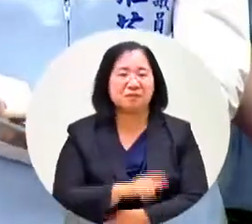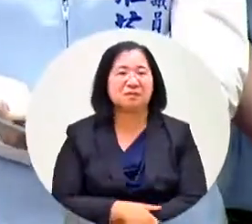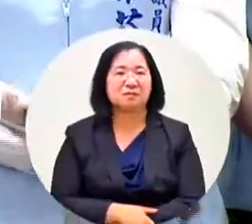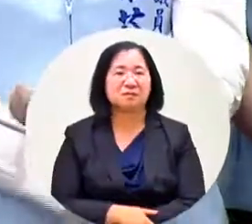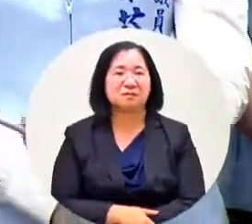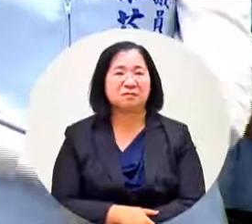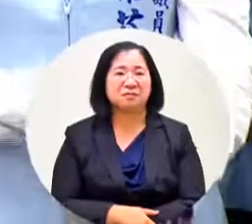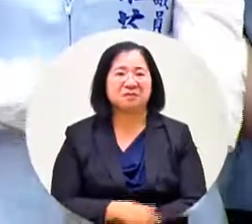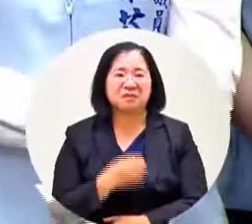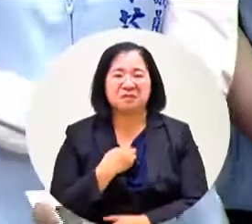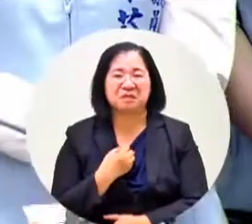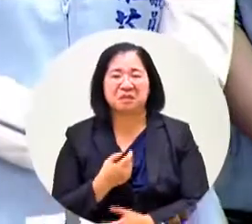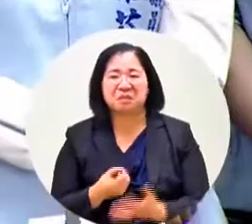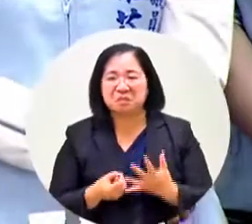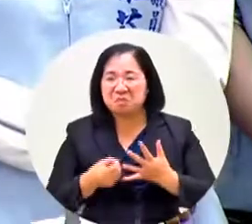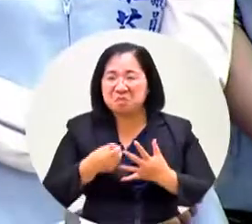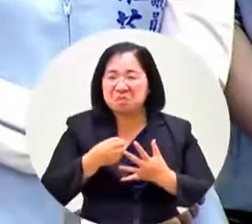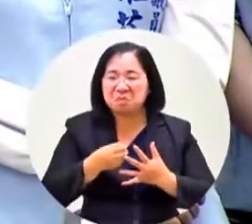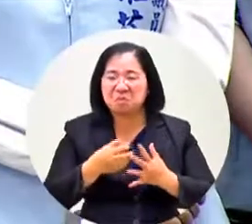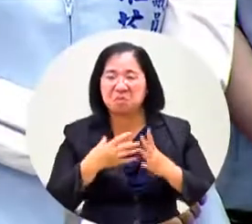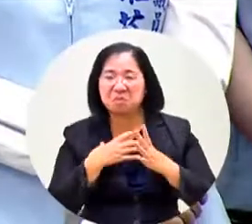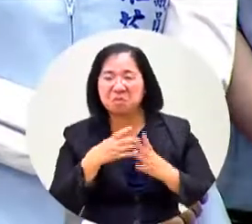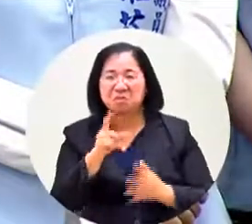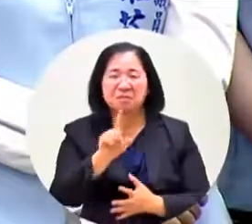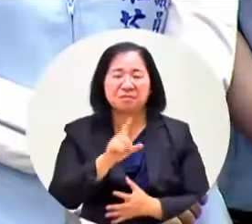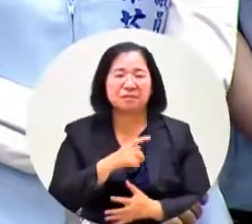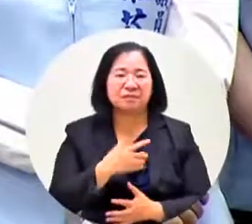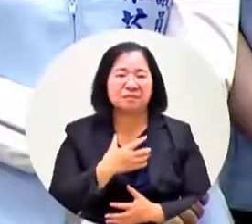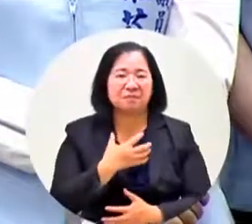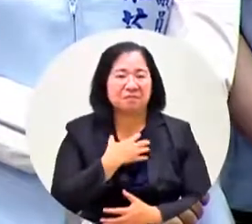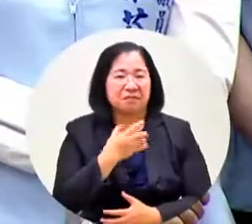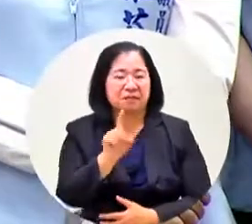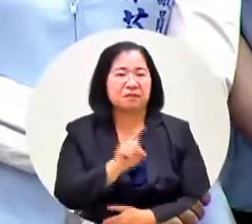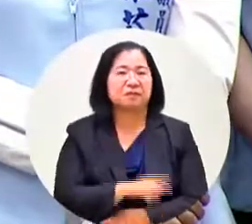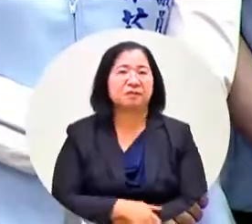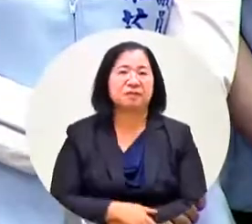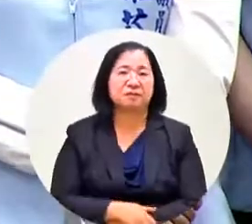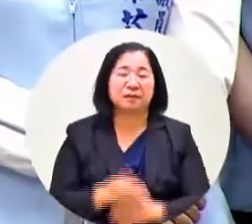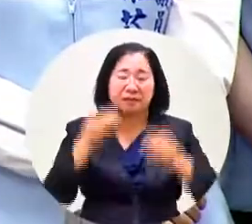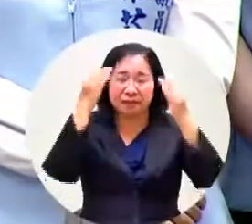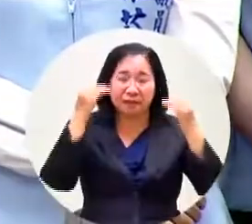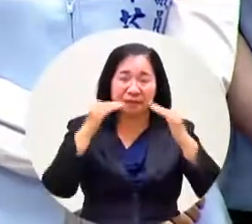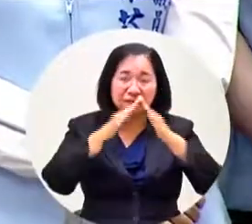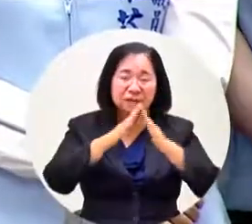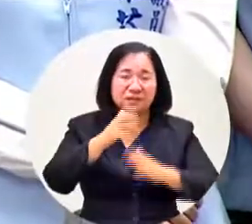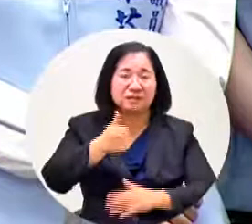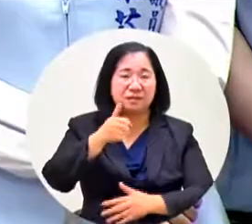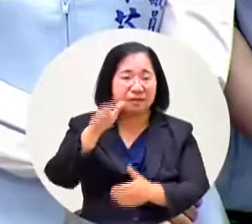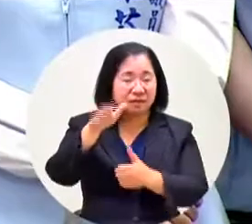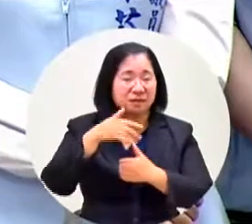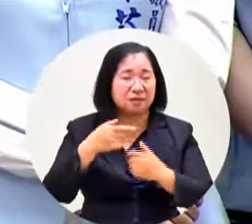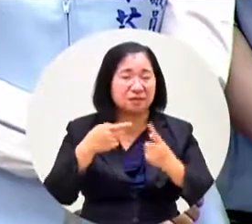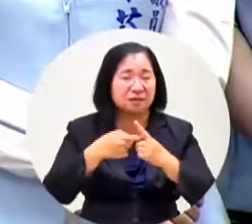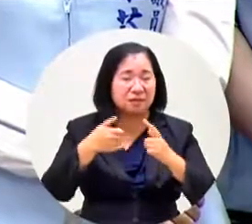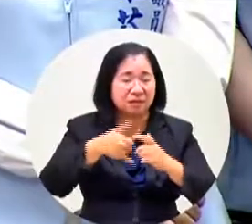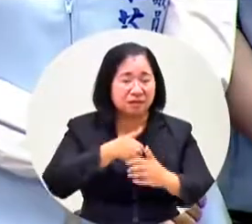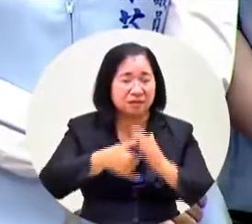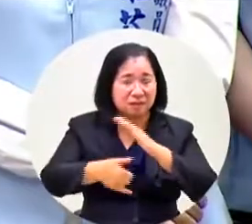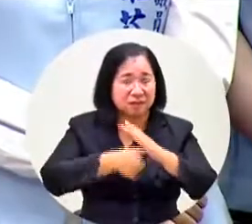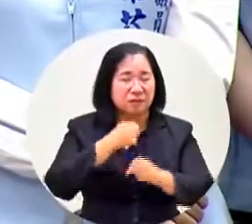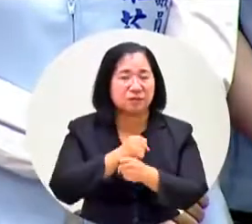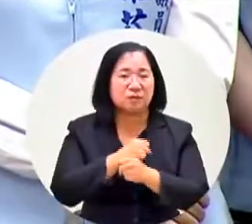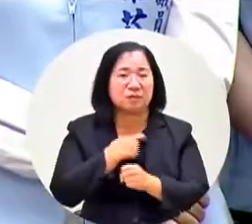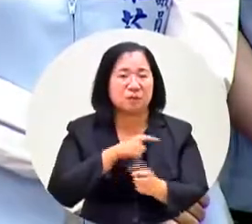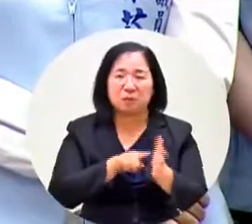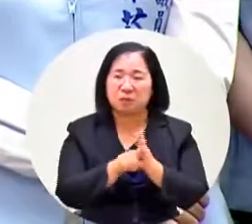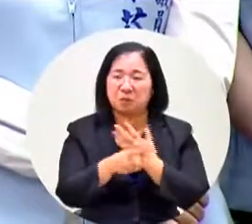笑？啊，即马我要问，安即马的一直在穷追不舍这的民进党